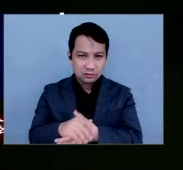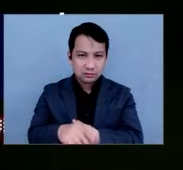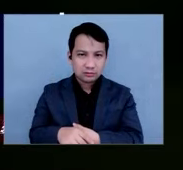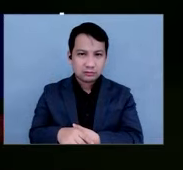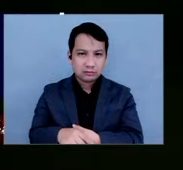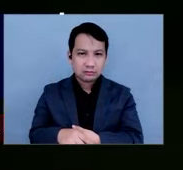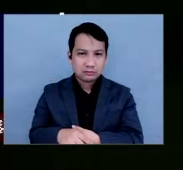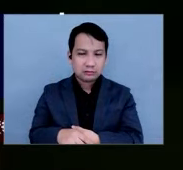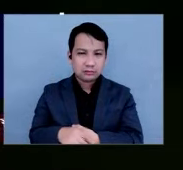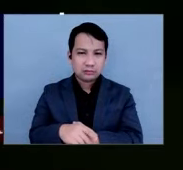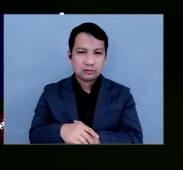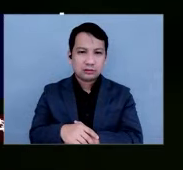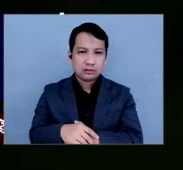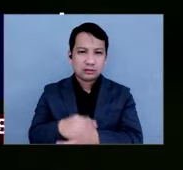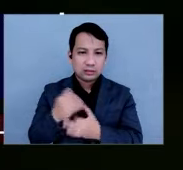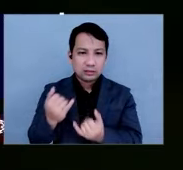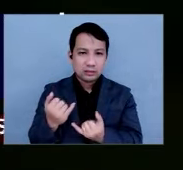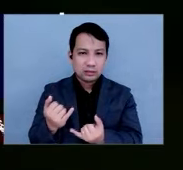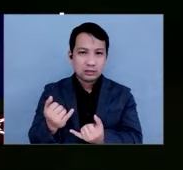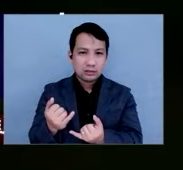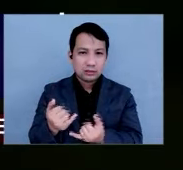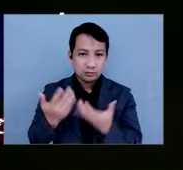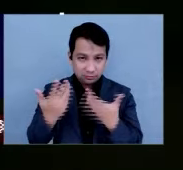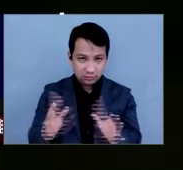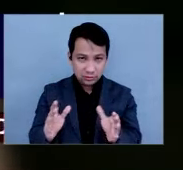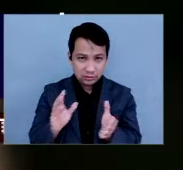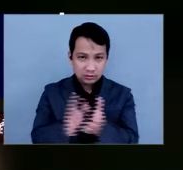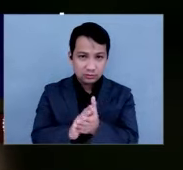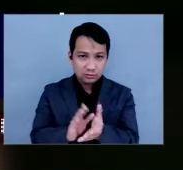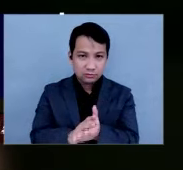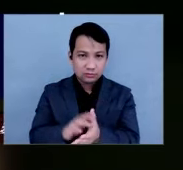Not now, you're done with your school today. No!